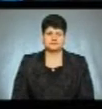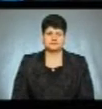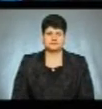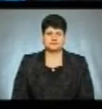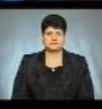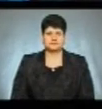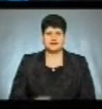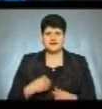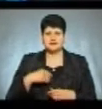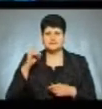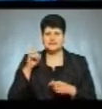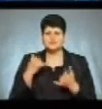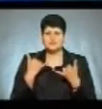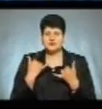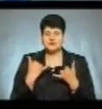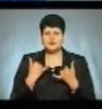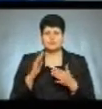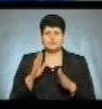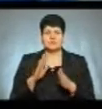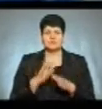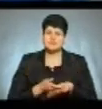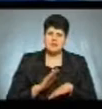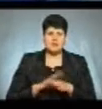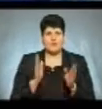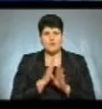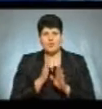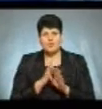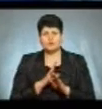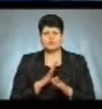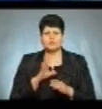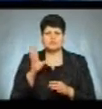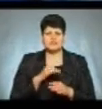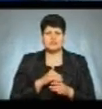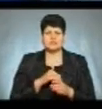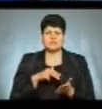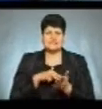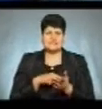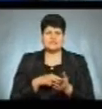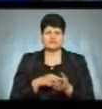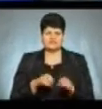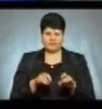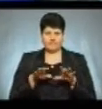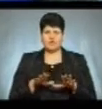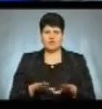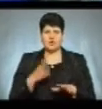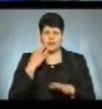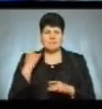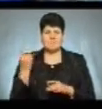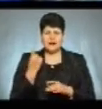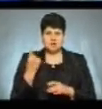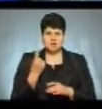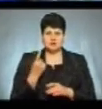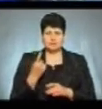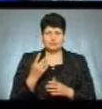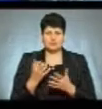Я знав, що сьогодні складна погода і на стійці буде все рішатися. Тому коли після першої стійки